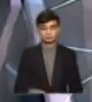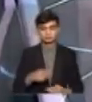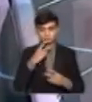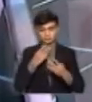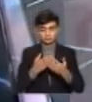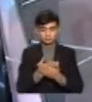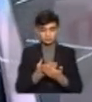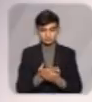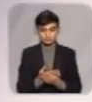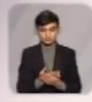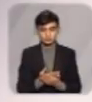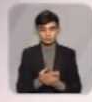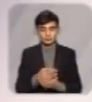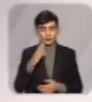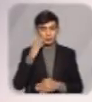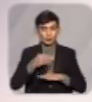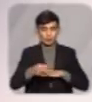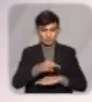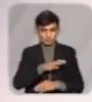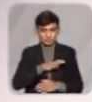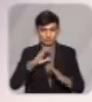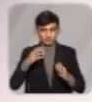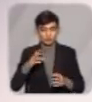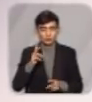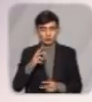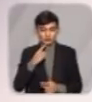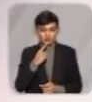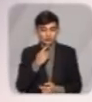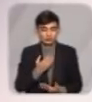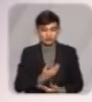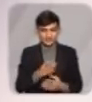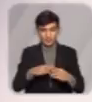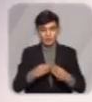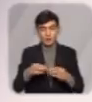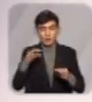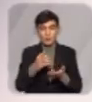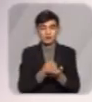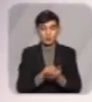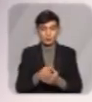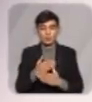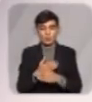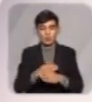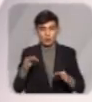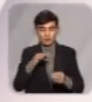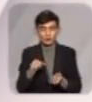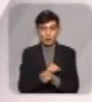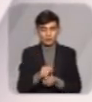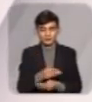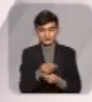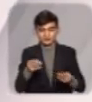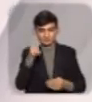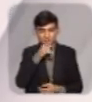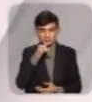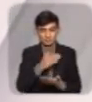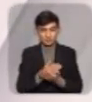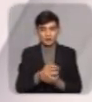Назарларыңызда Информбюро. Алматы облысында жағдайы төмен отбасылардың өзі атаулы әлеуметтік көмекке құжаттарын өткізе алмай жатыр.